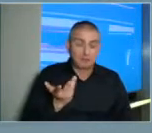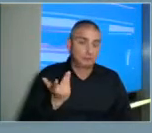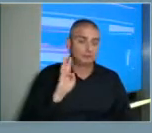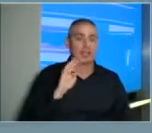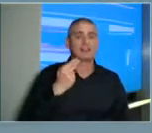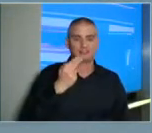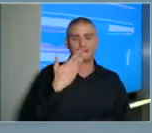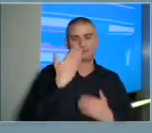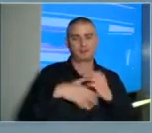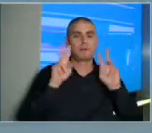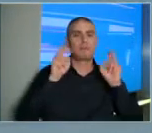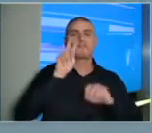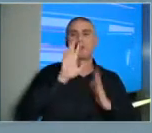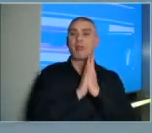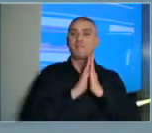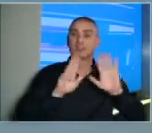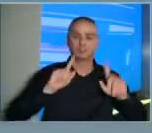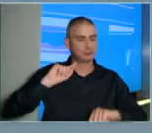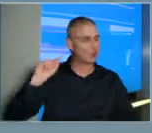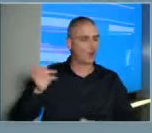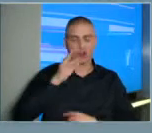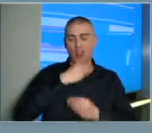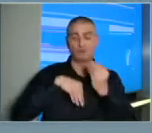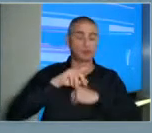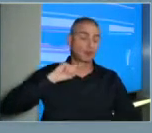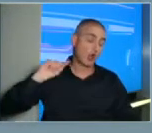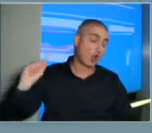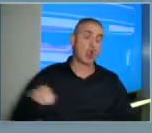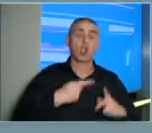השכל? עד כאן, בריף 2019, כל המניפולציות, כל